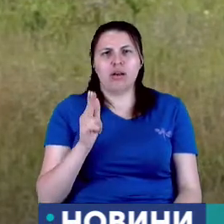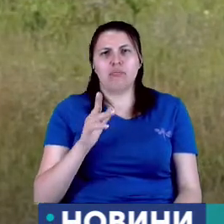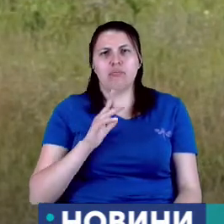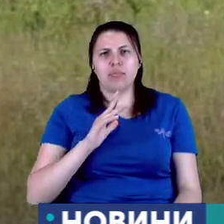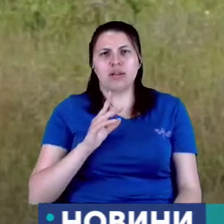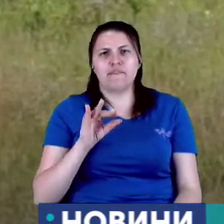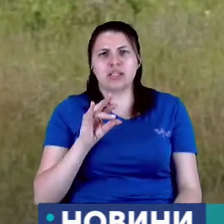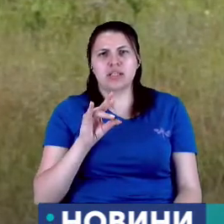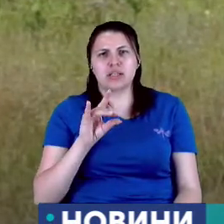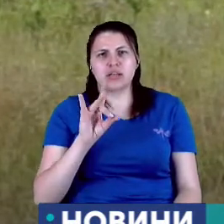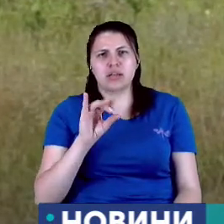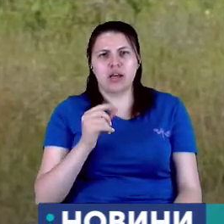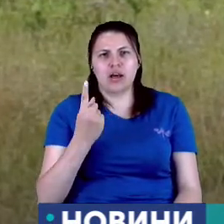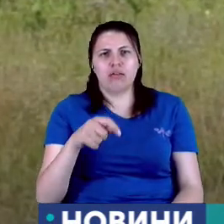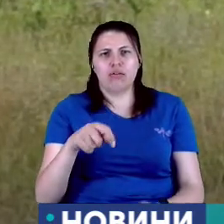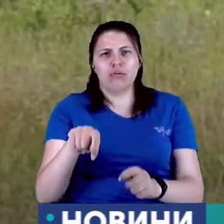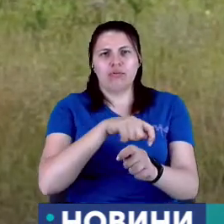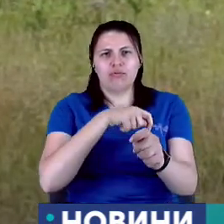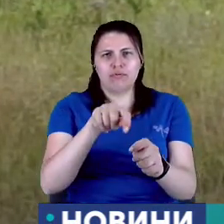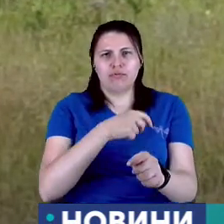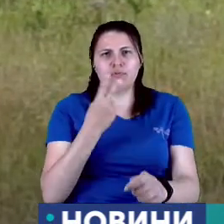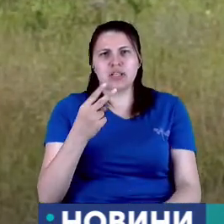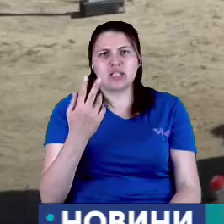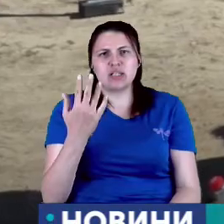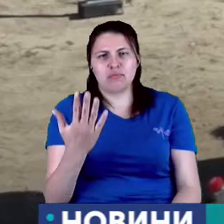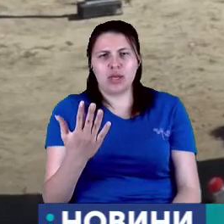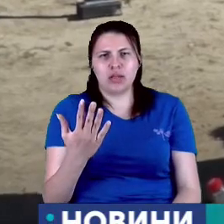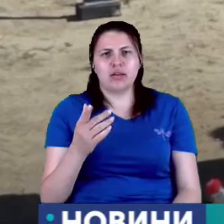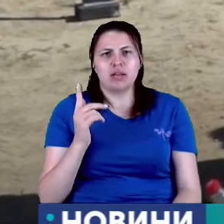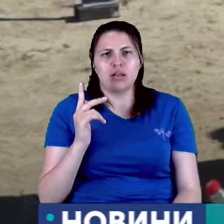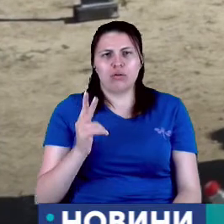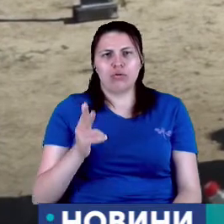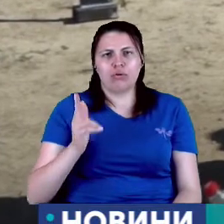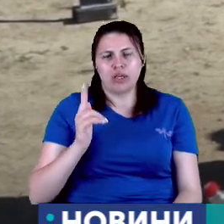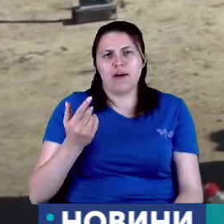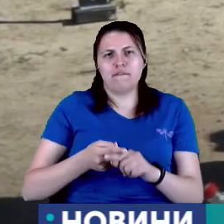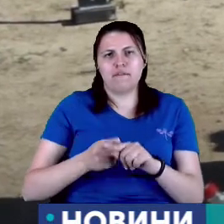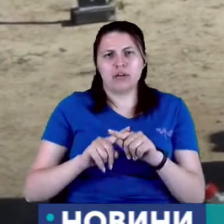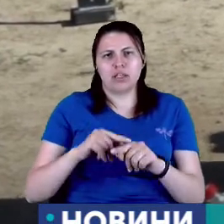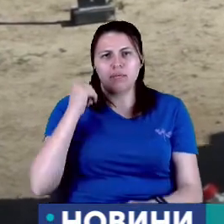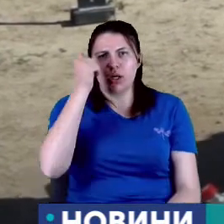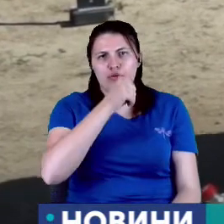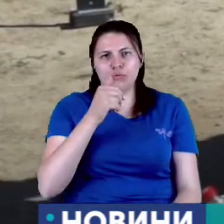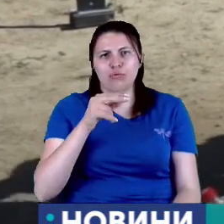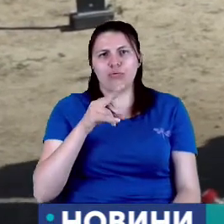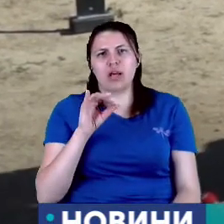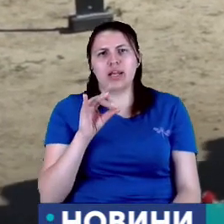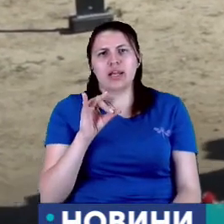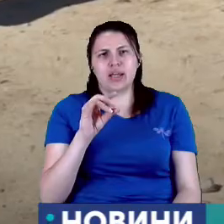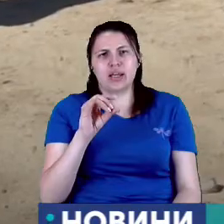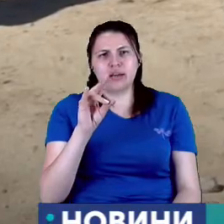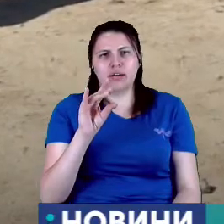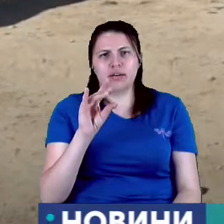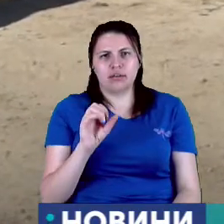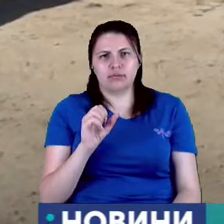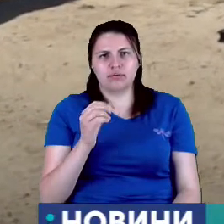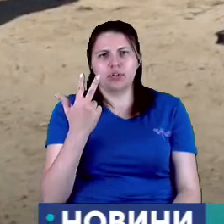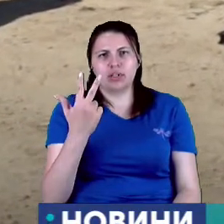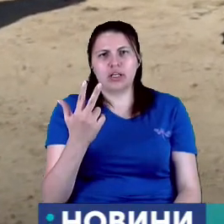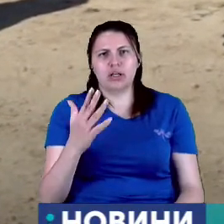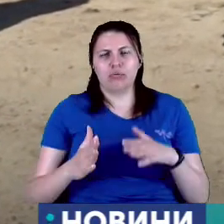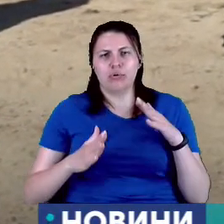1,25 метрів з одної руки ми стріляли, а в цьому році вже на кар'єрі три упражнення будуть. Віктор